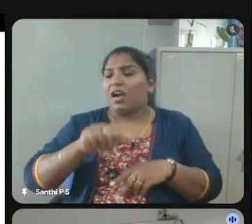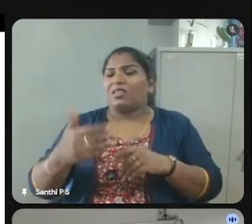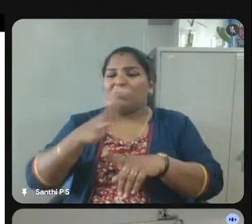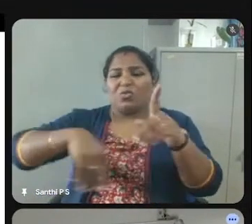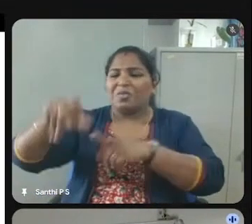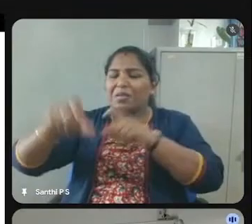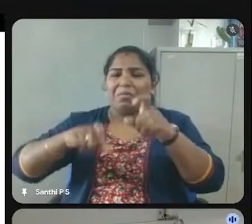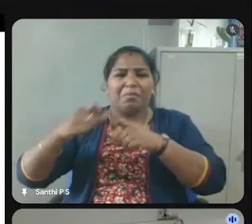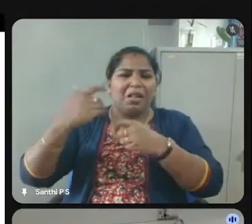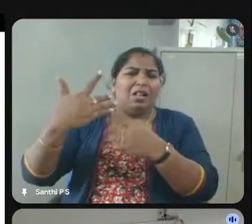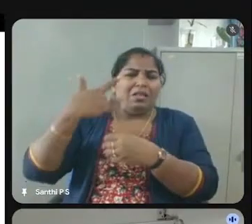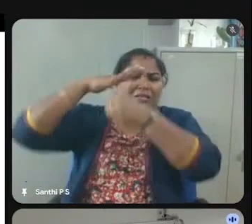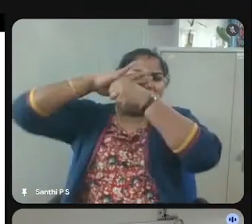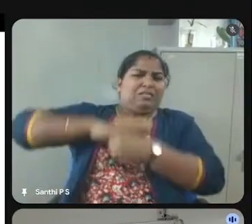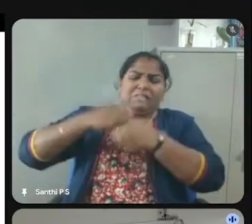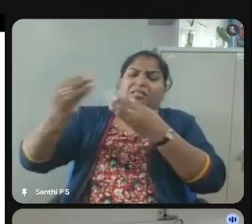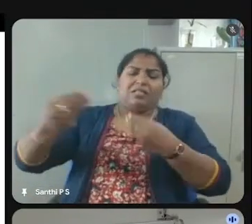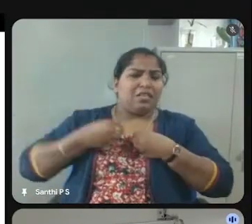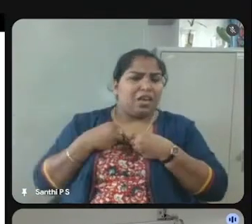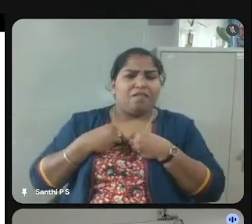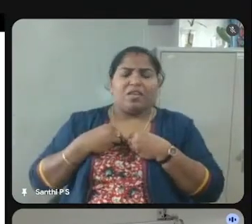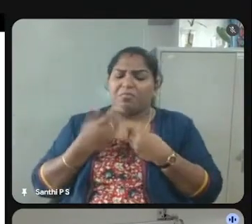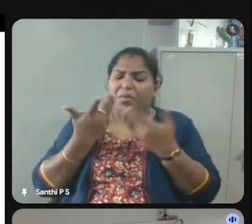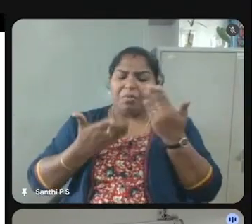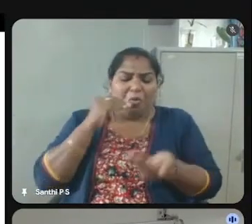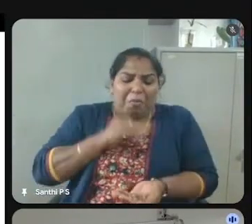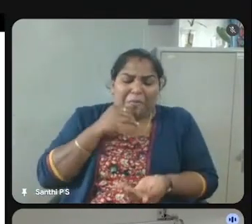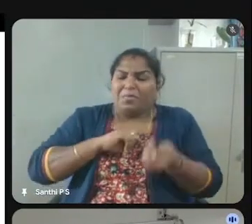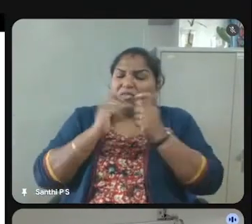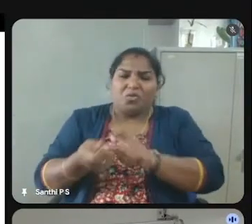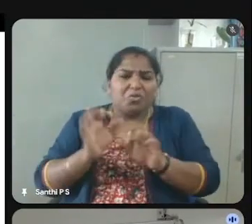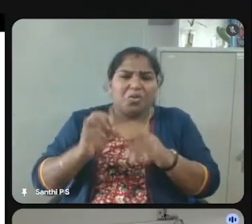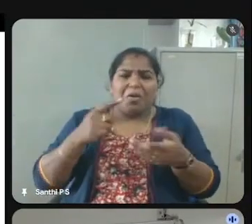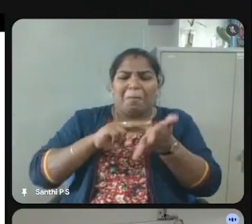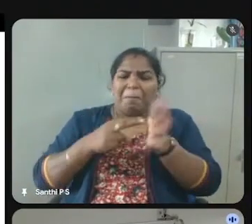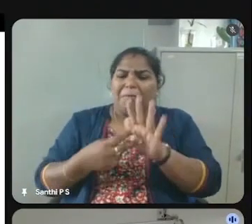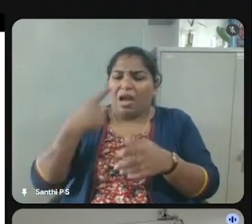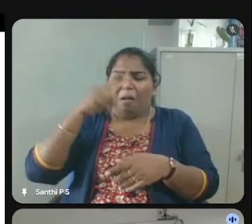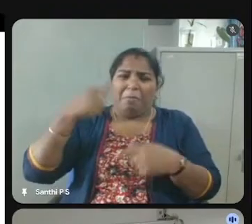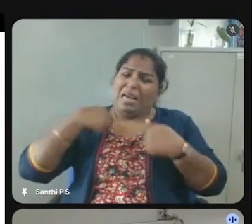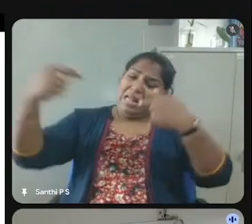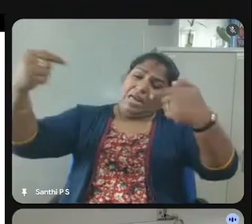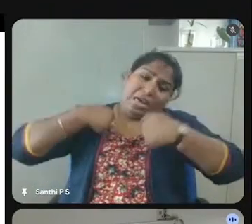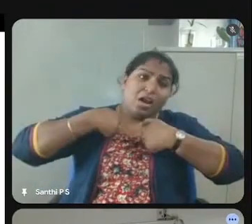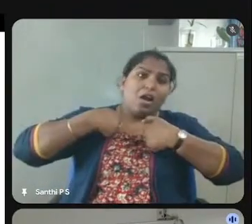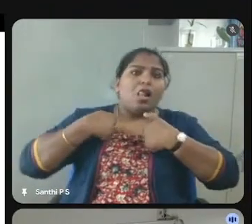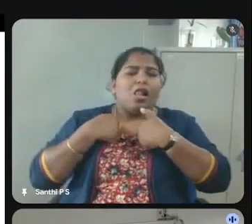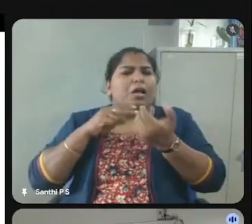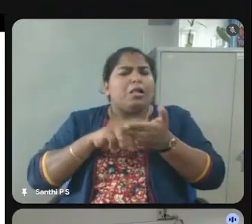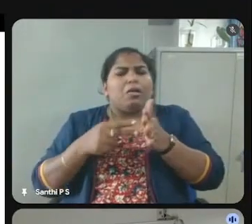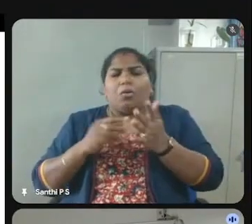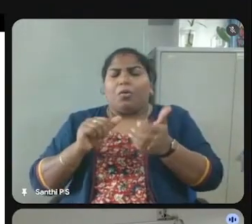സമ്മർദ്ദങ്ങൾ വരുമ്പോ എന്റെ കുട്ടിക്ക് മാറ്റങ്ങൾ ഉണ്ടാവുന്നില്ല, അപ്പം ഇന്ന് അങ്ങനെയുള്ള രീതിയിലുള്ള കോമന്റ്സ് വരുമ്പോ തീർച്ചയായിട്ടും നമ്മൾ ചിന്തിക്കും,